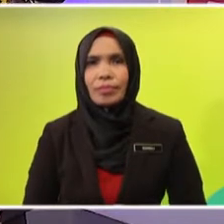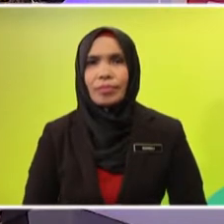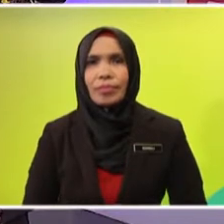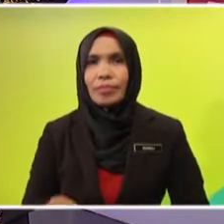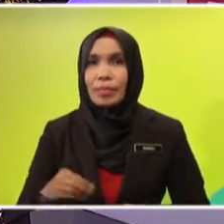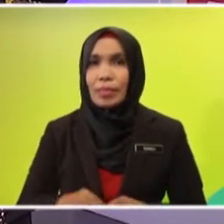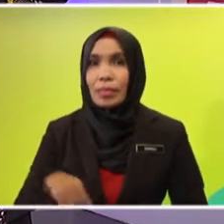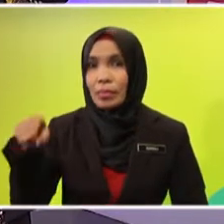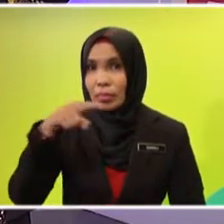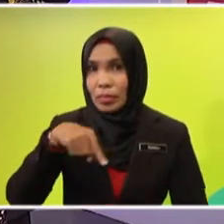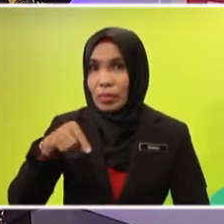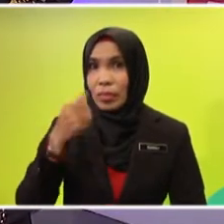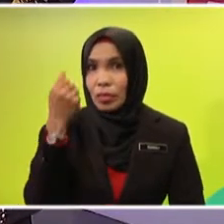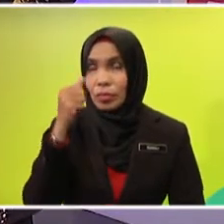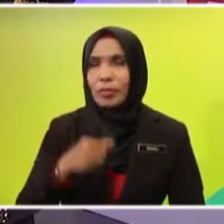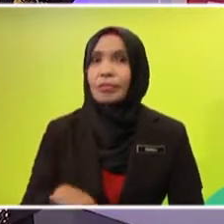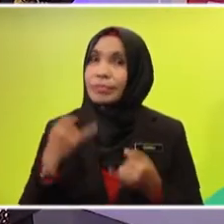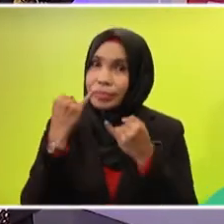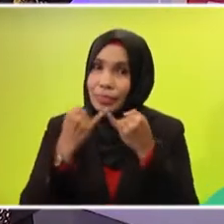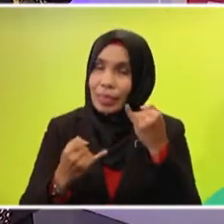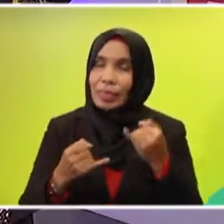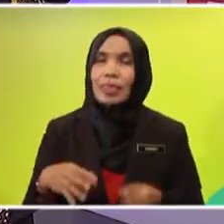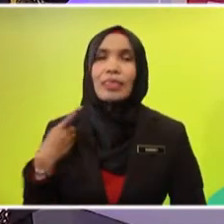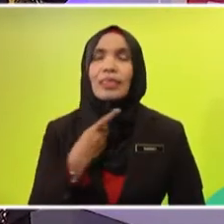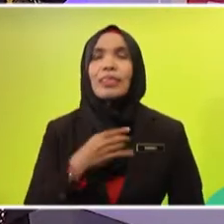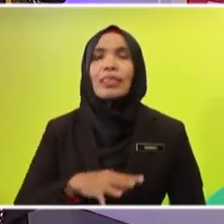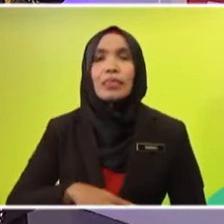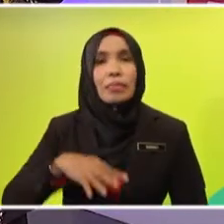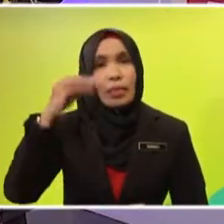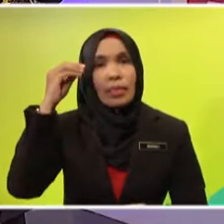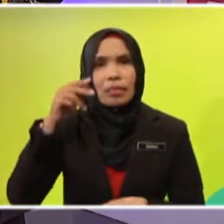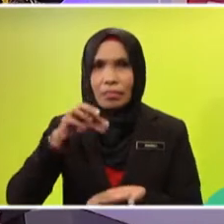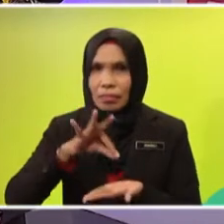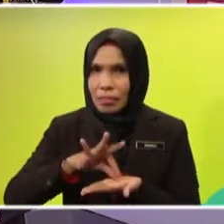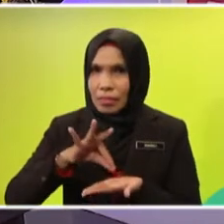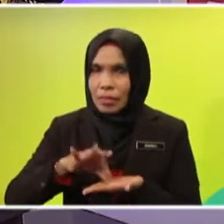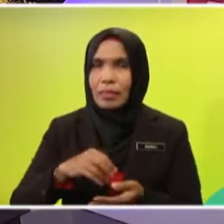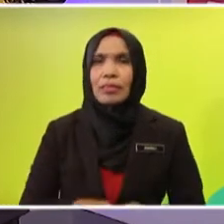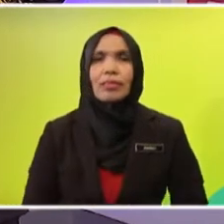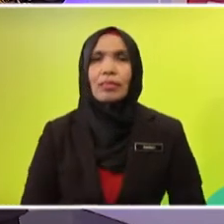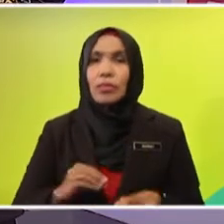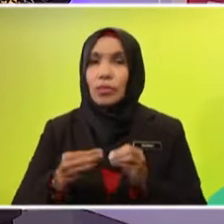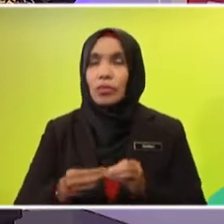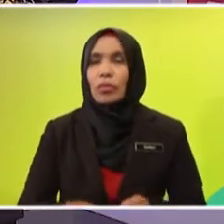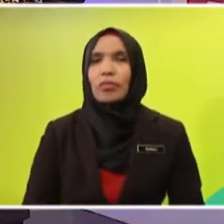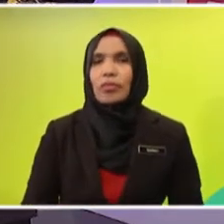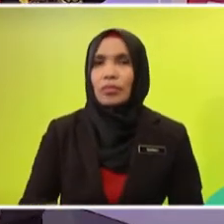10 dan yang terakhir kita telah belajar number dalam lingkungan